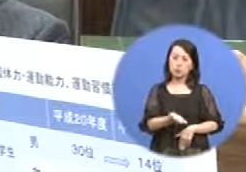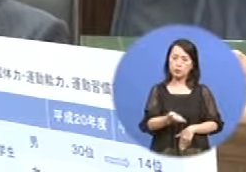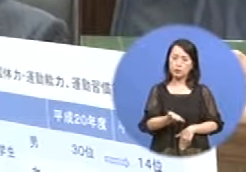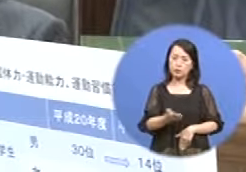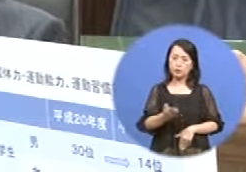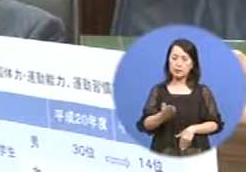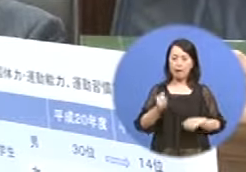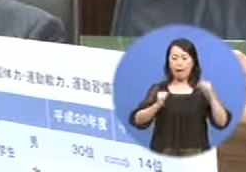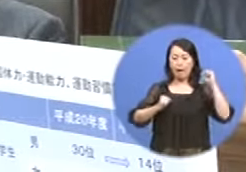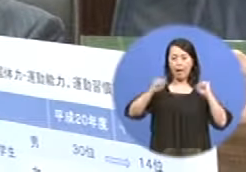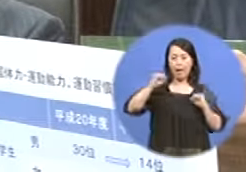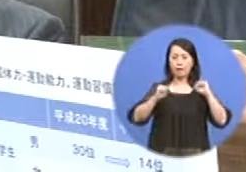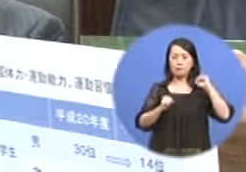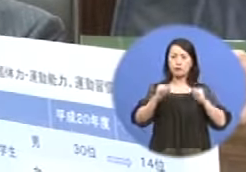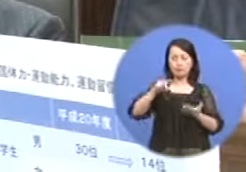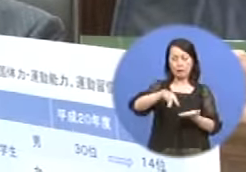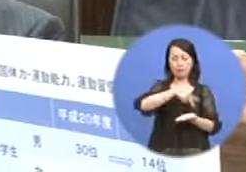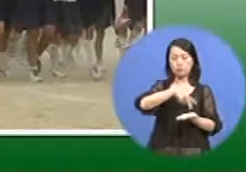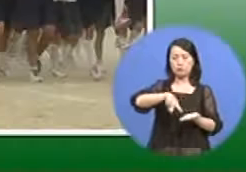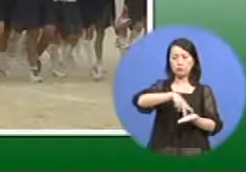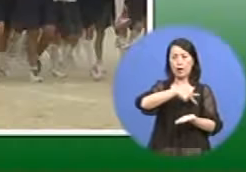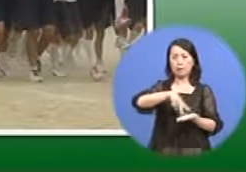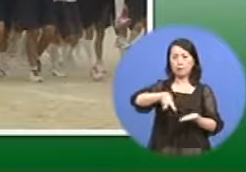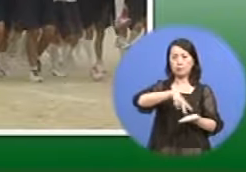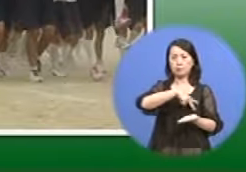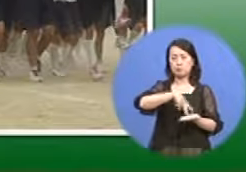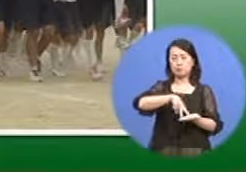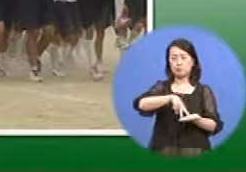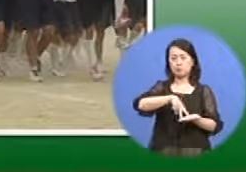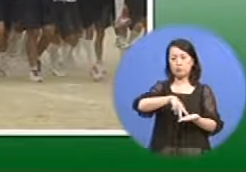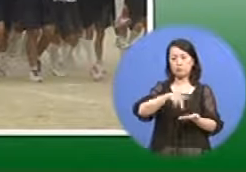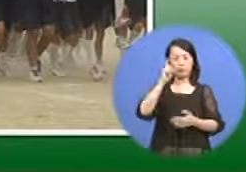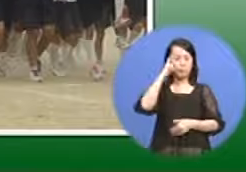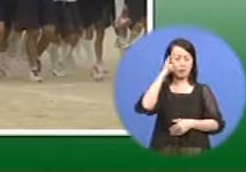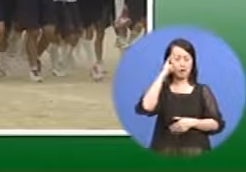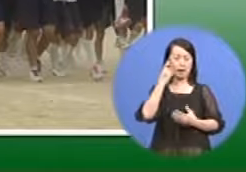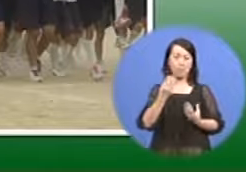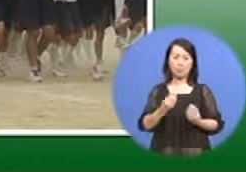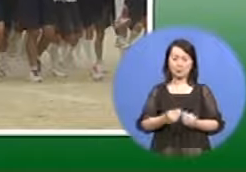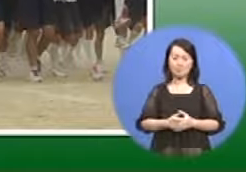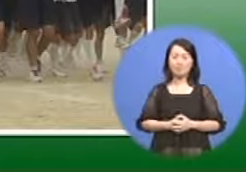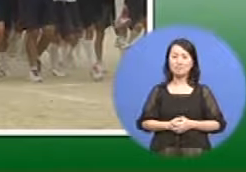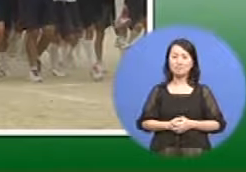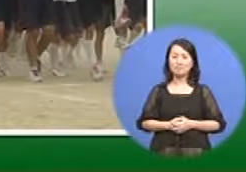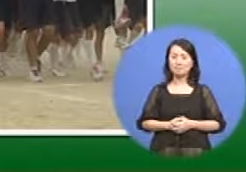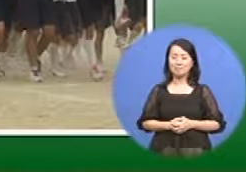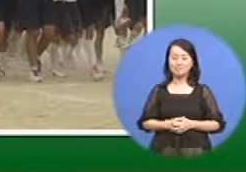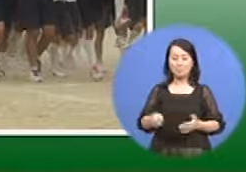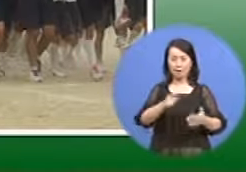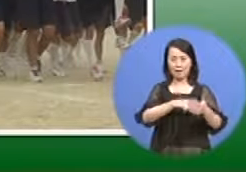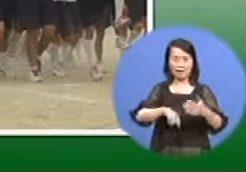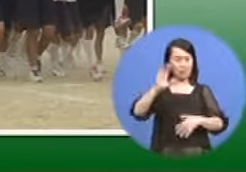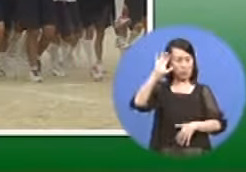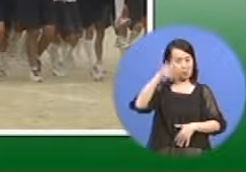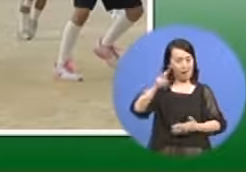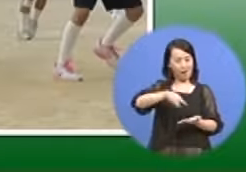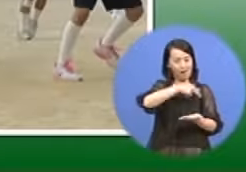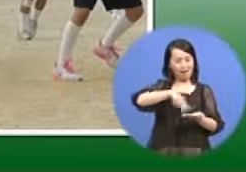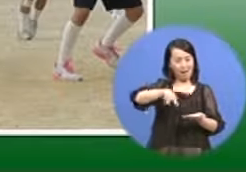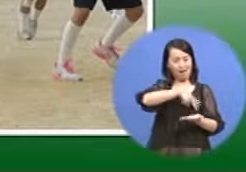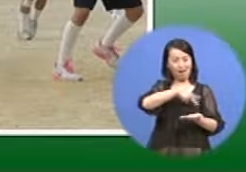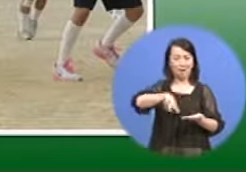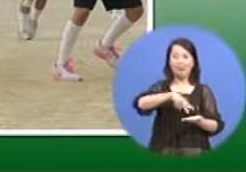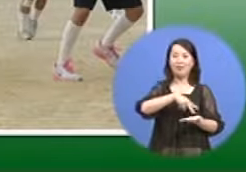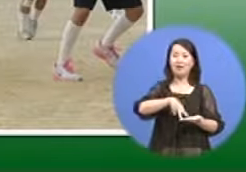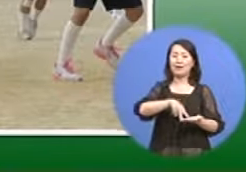エクササイズダンスというのをね、 はい、 あの考案したんですね、 はい、 かなり激しいダンスなんです、はい、